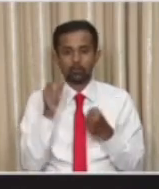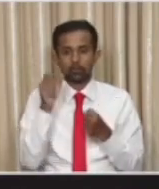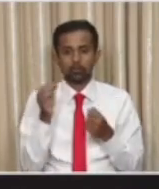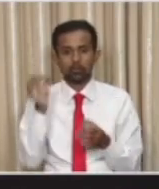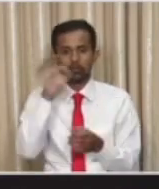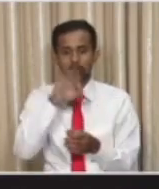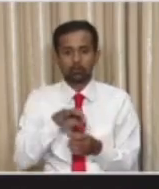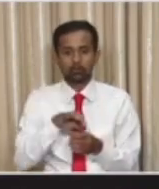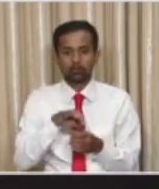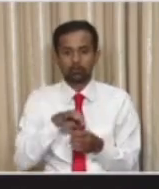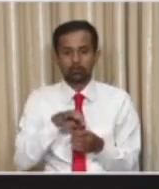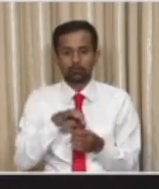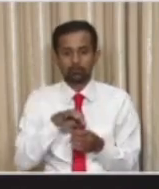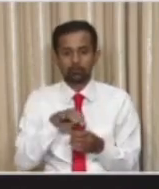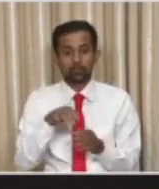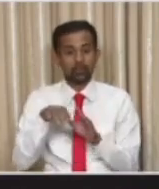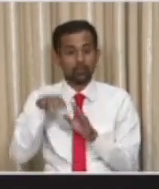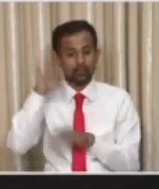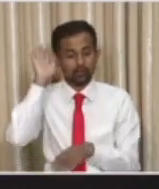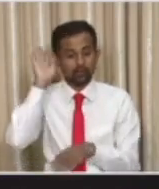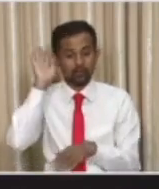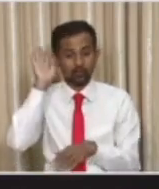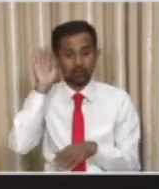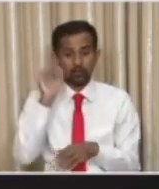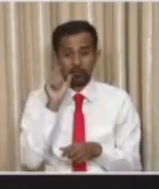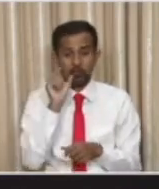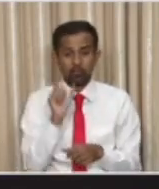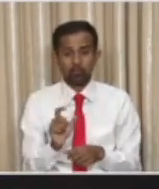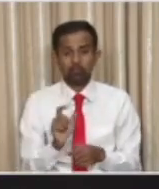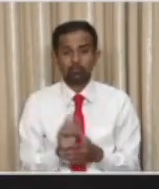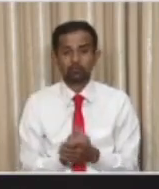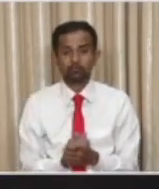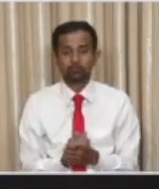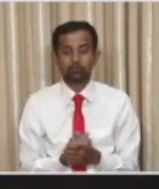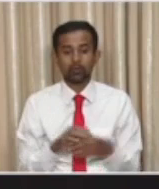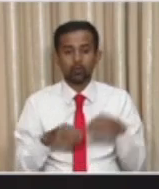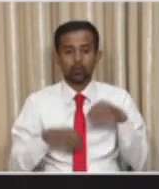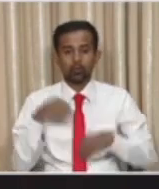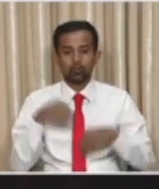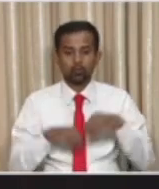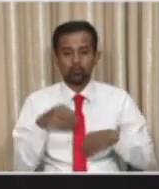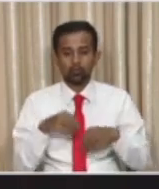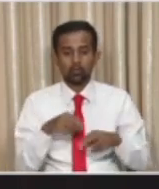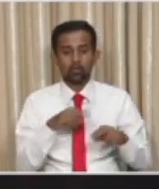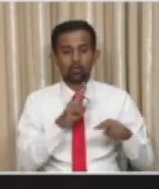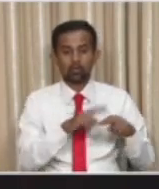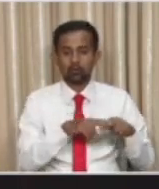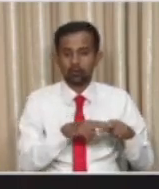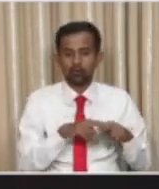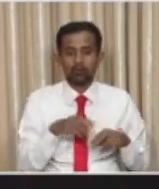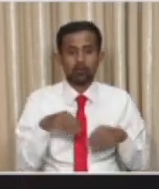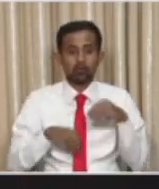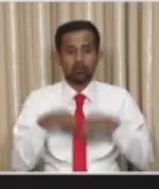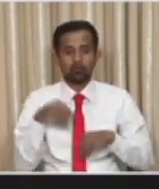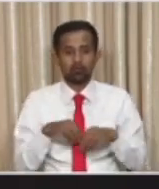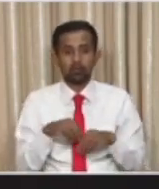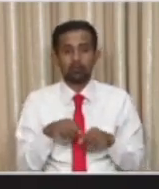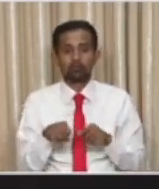කරද්දී එදා ඉතිහාසය ගත්තහම දේශපාලන හිතයිෂීන් දේශපාලන